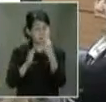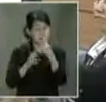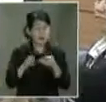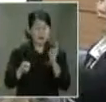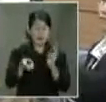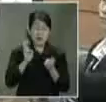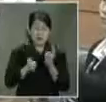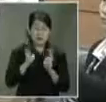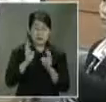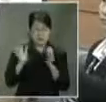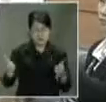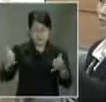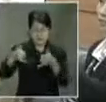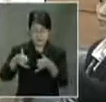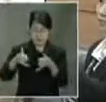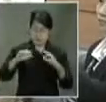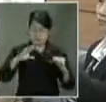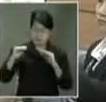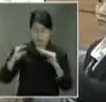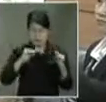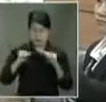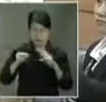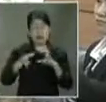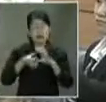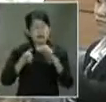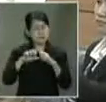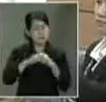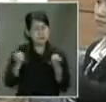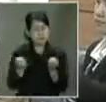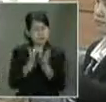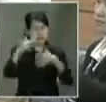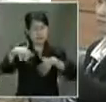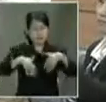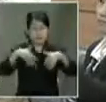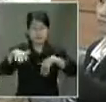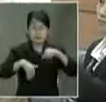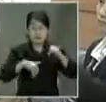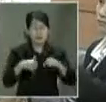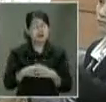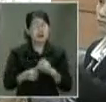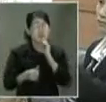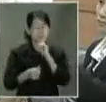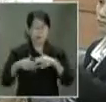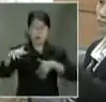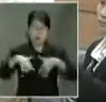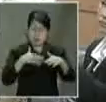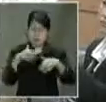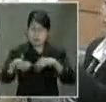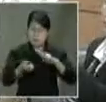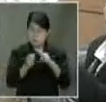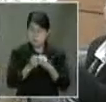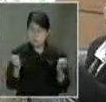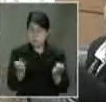แย้งในสังคมไทย close up หน่อย close zoom หน่อยความขัดแย้งในสังคมไทยจะหมดได้เมื่อไหร่ผมจะอ่